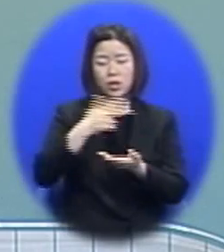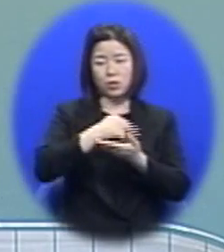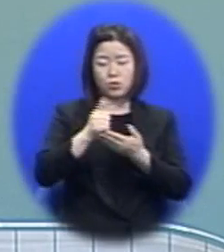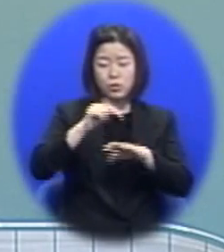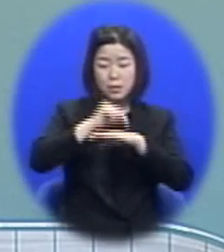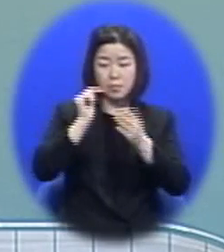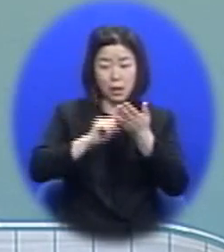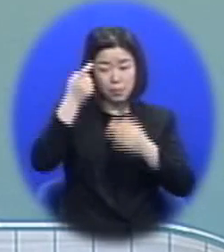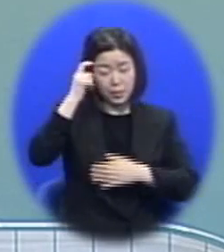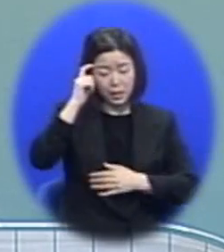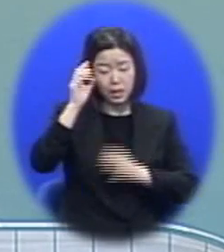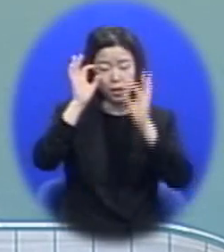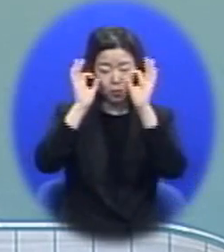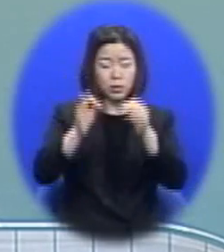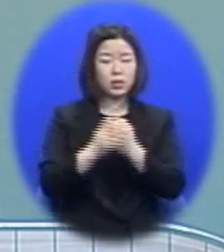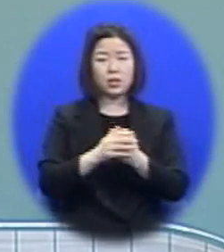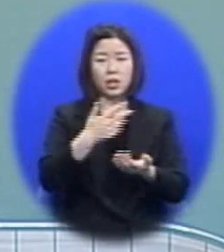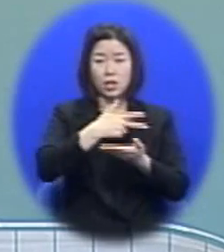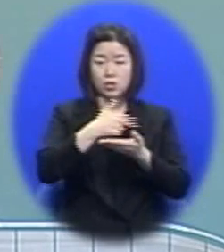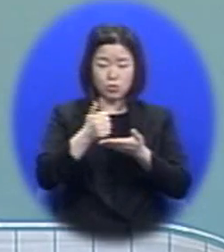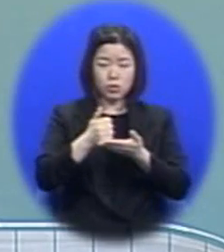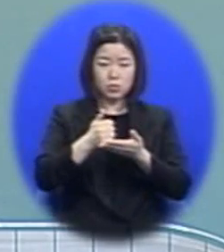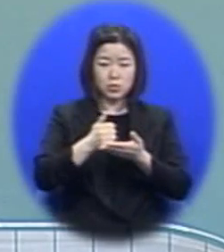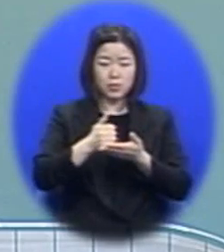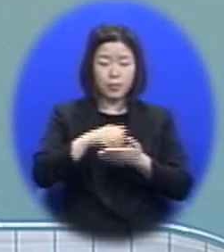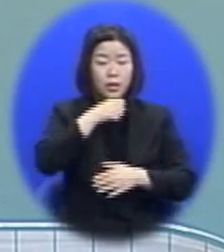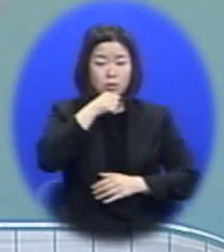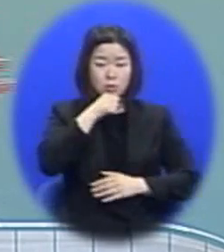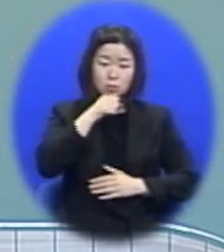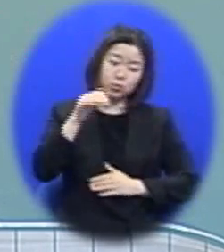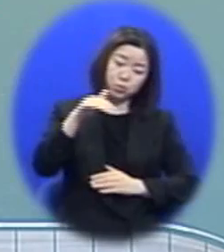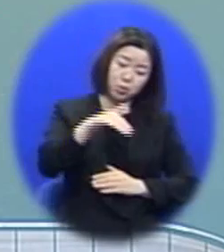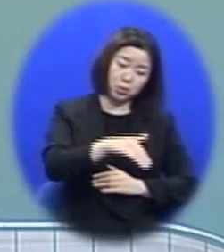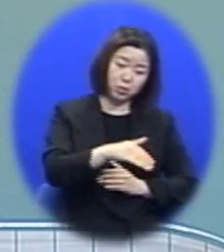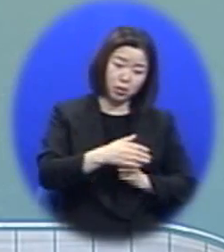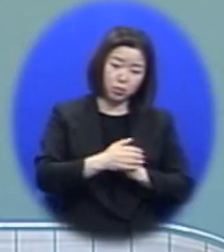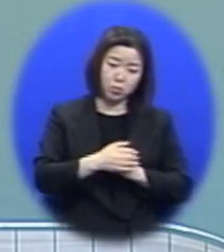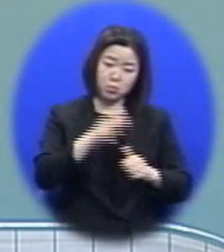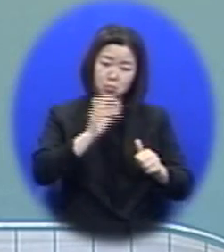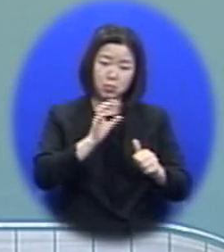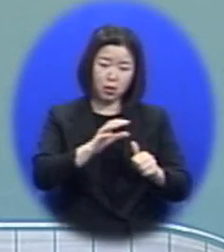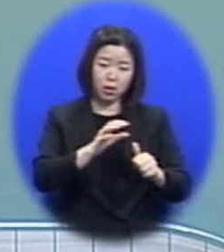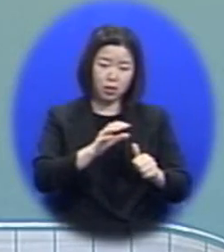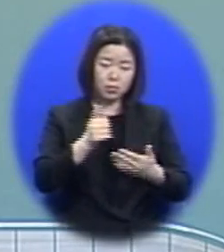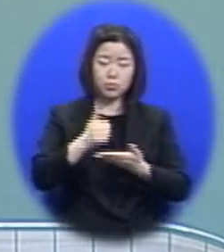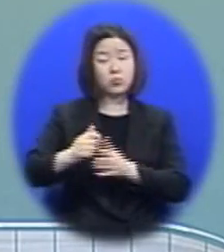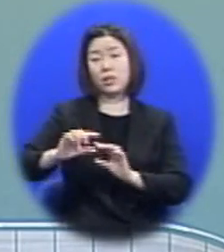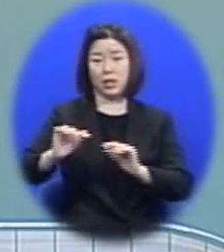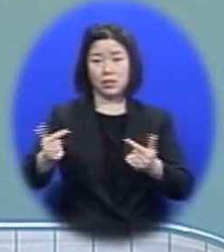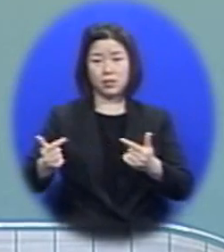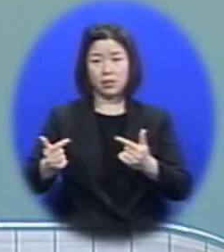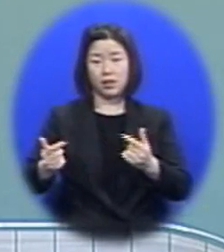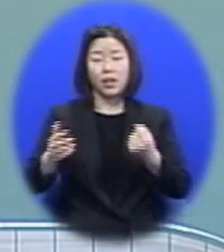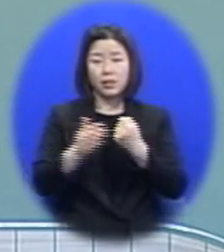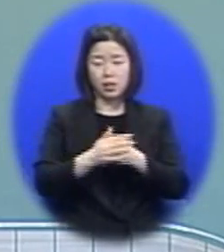보니까 주님은 성적이 떨어졌다고 책망하실 분이 아니시더라도 오히려 그 딸을